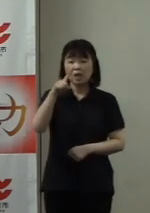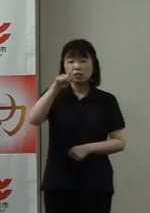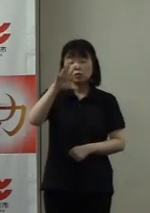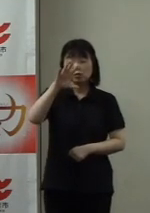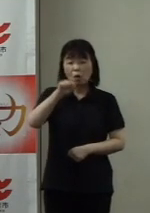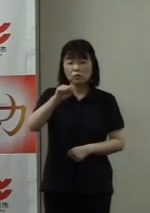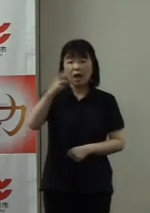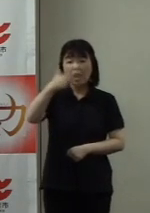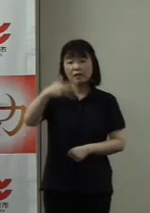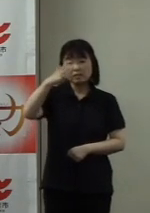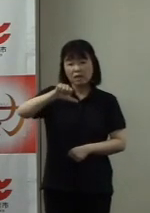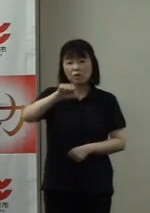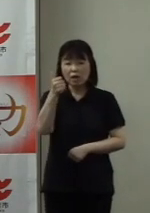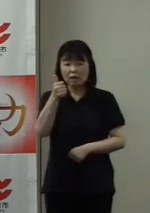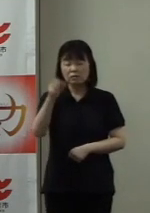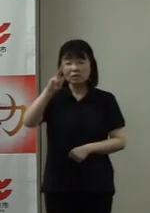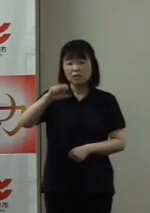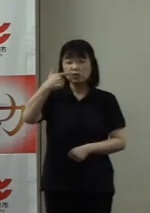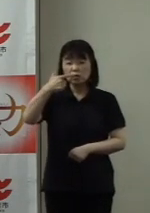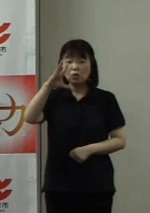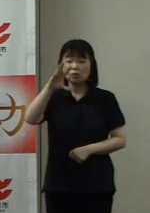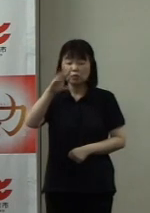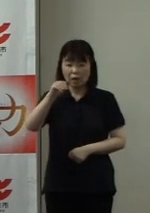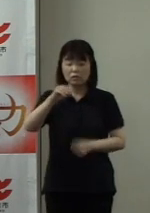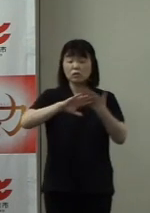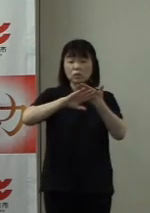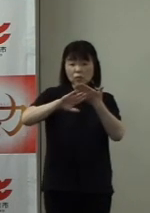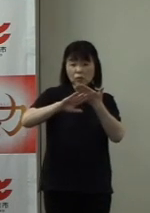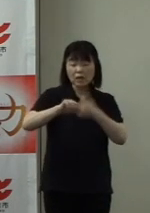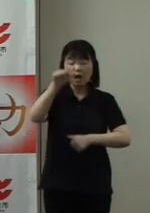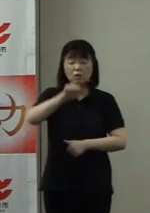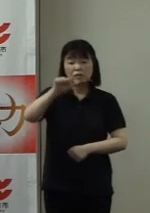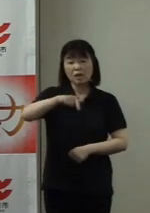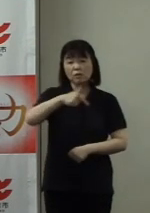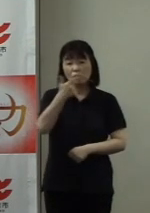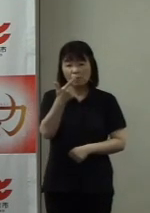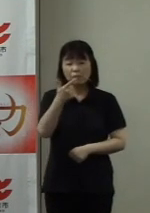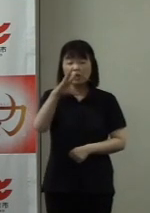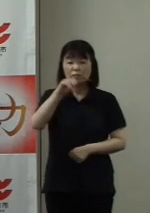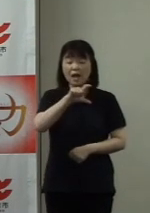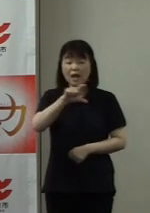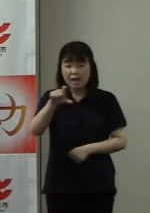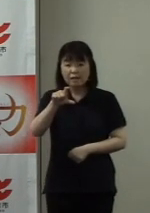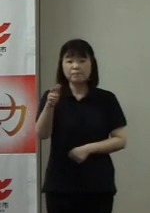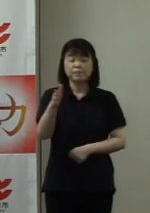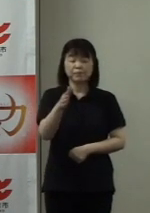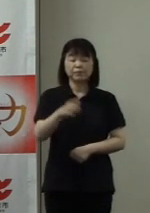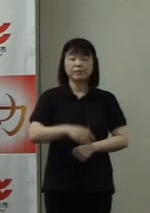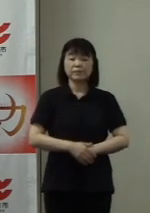10億8536万円、その他が5400万円余りということになっております